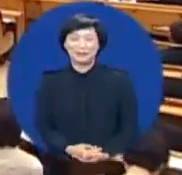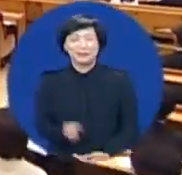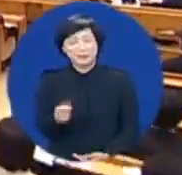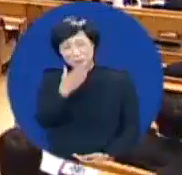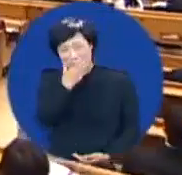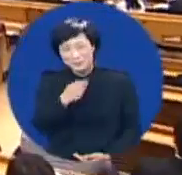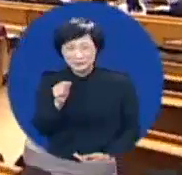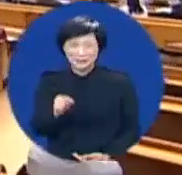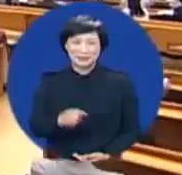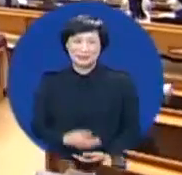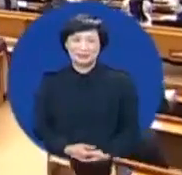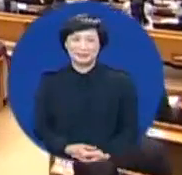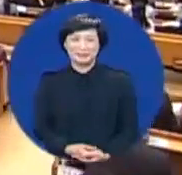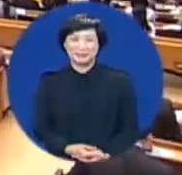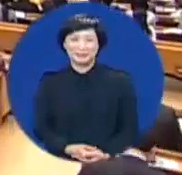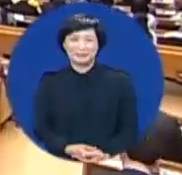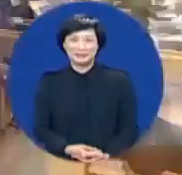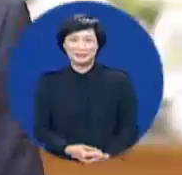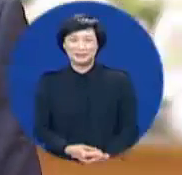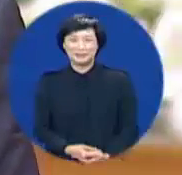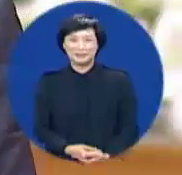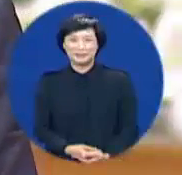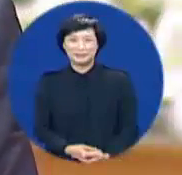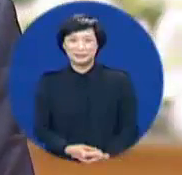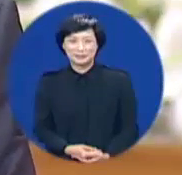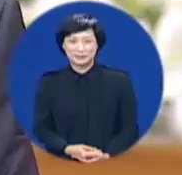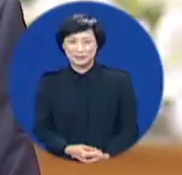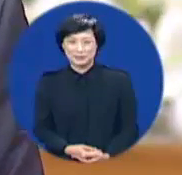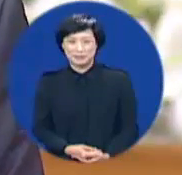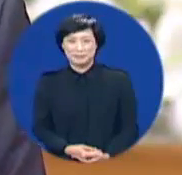얼마나 예.